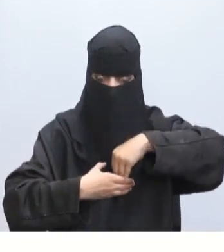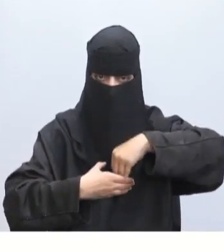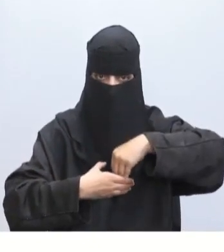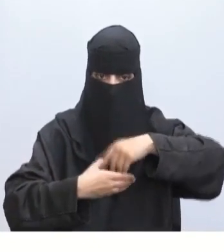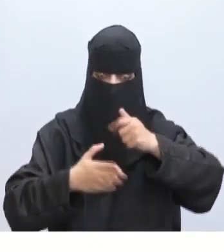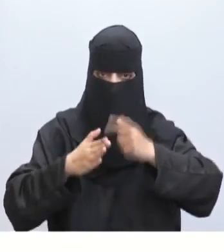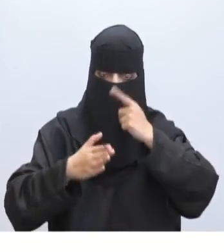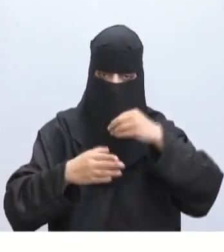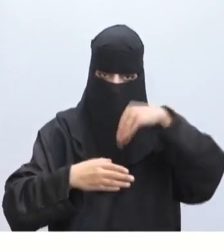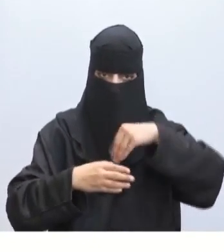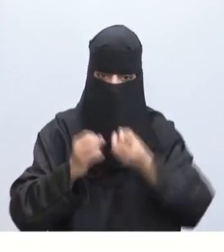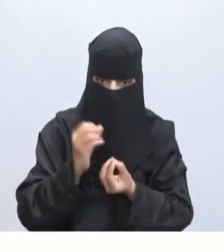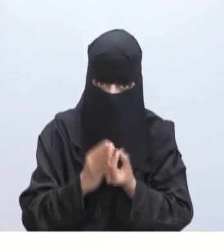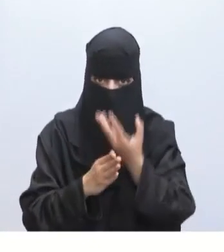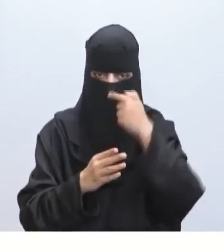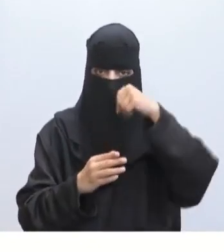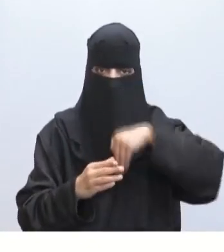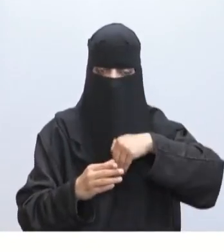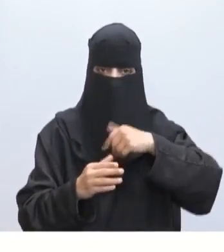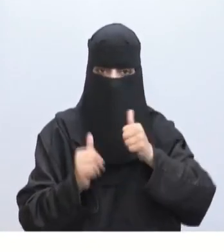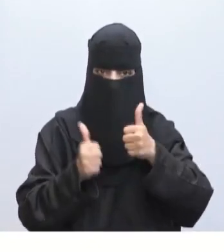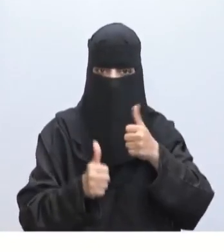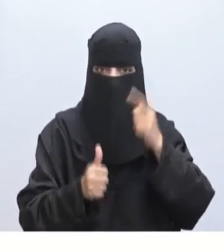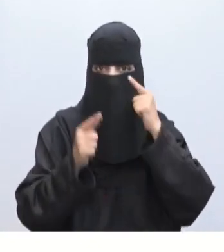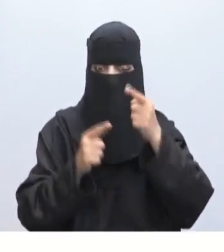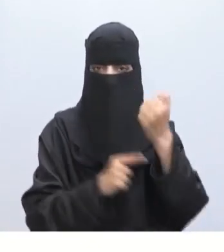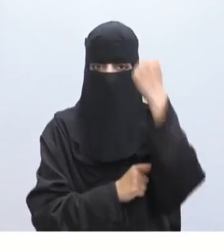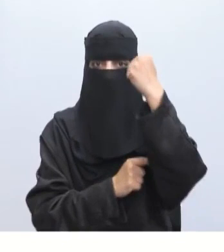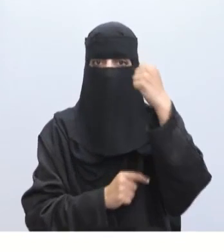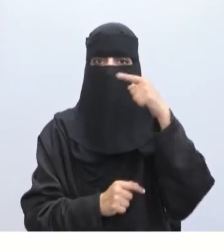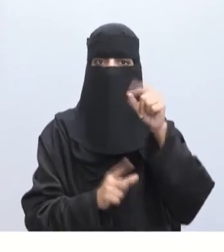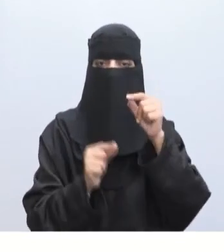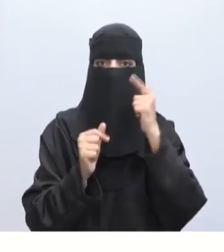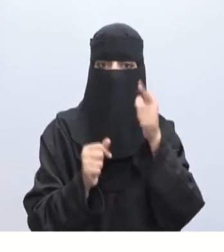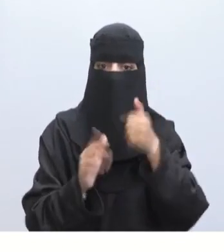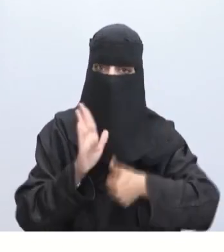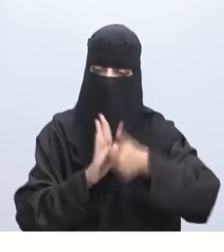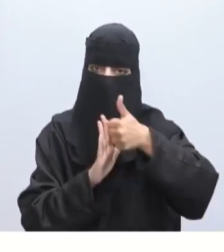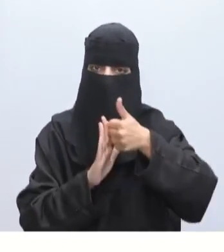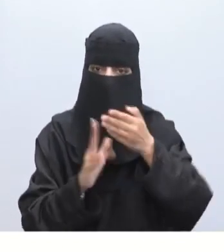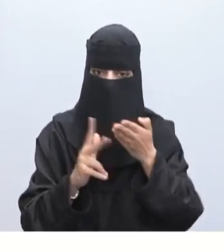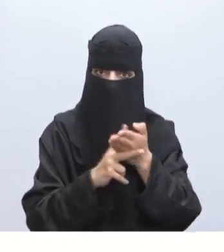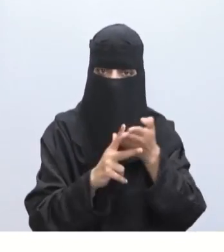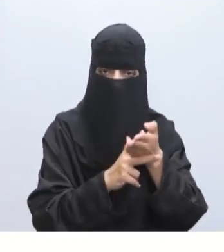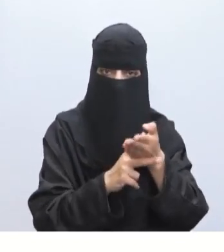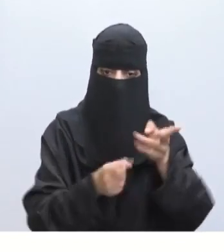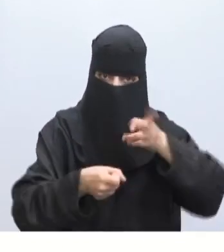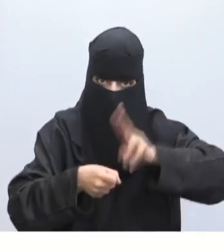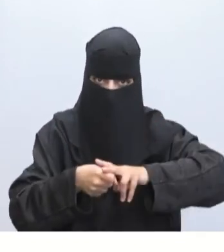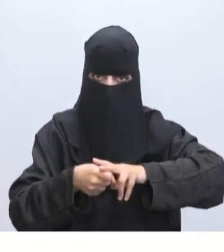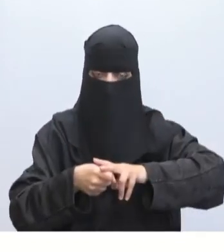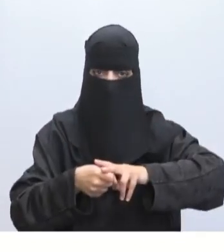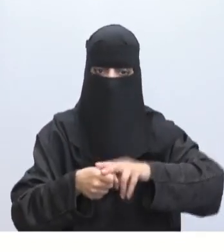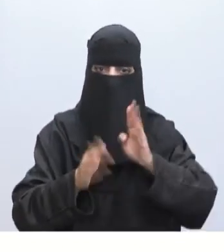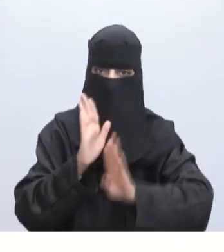واسست وانشات لقائد شجاع وحكيم استطاع من خلالها ان يعيد